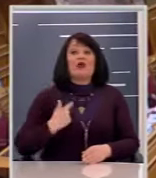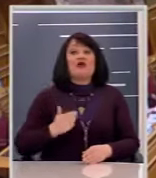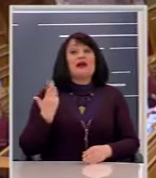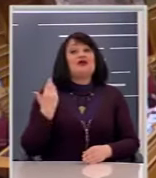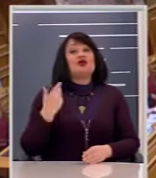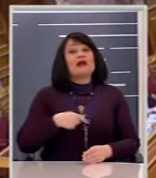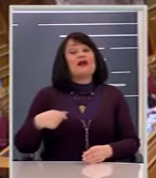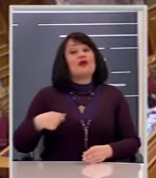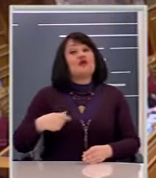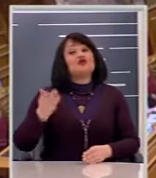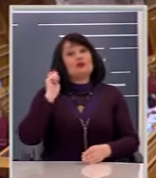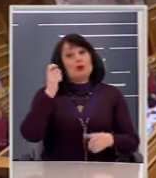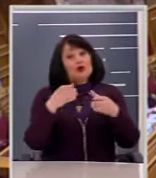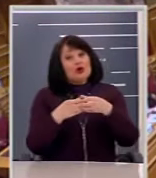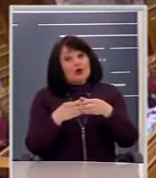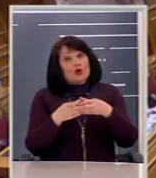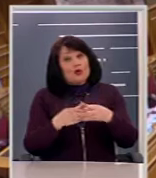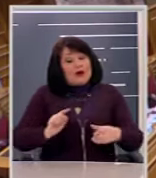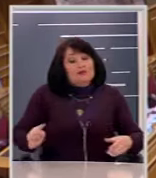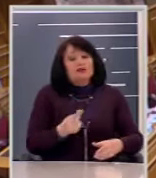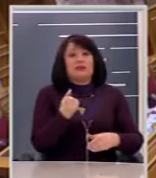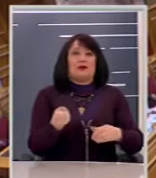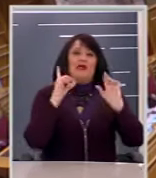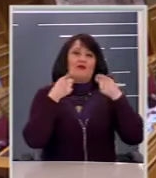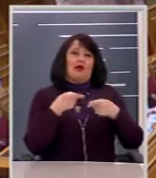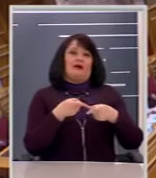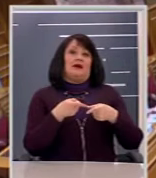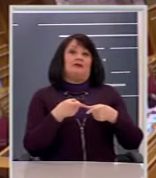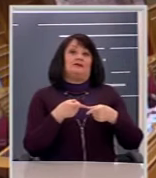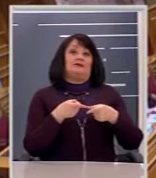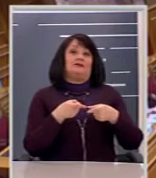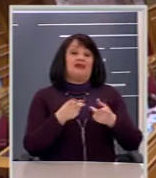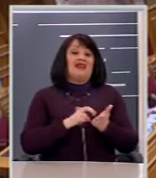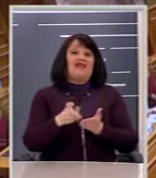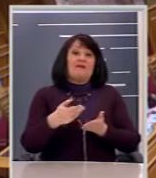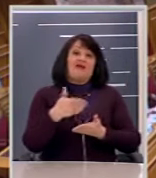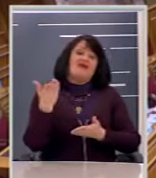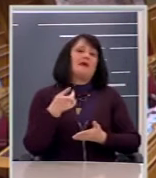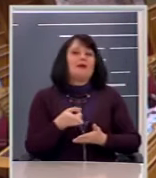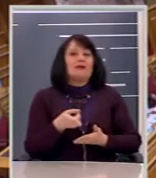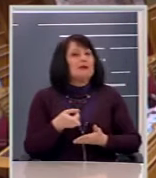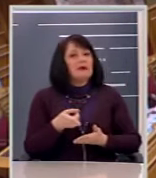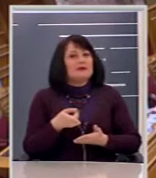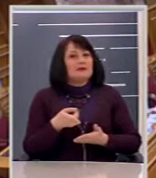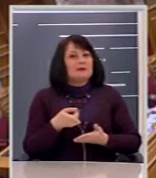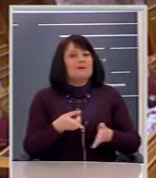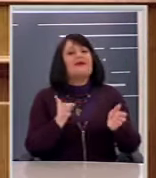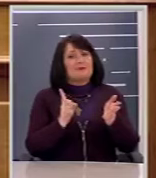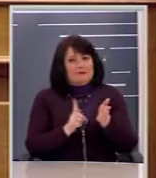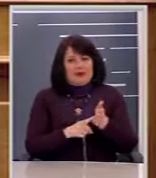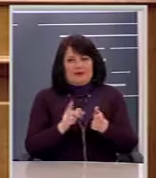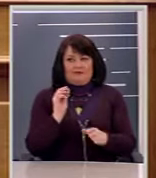αρχηγού του κόμματος ΔΣ τότε εναντίον της Νέας Δημοκρατίας και το Βήμα, το οποίο θα πρέπει να το